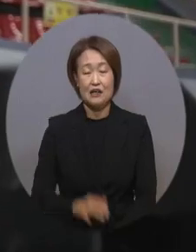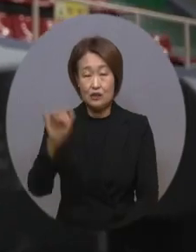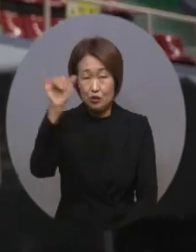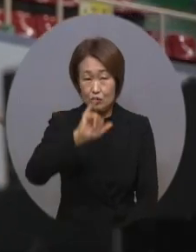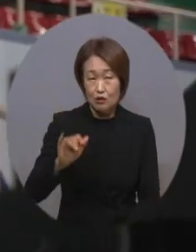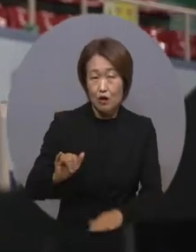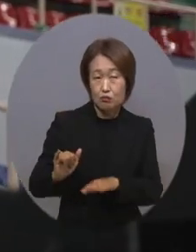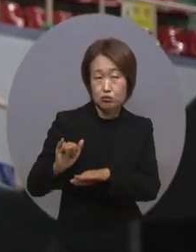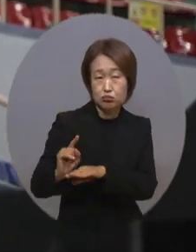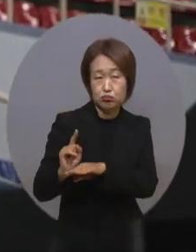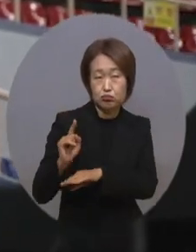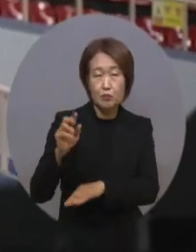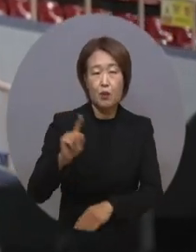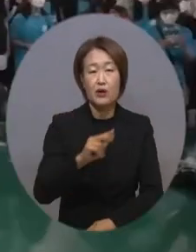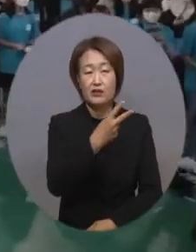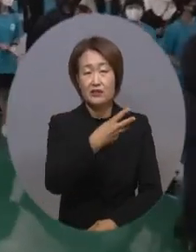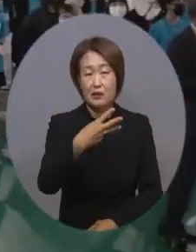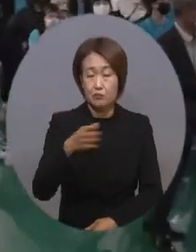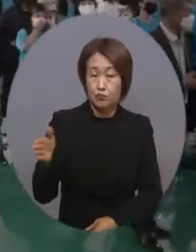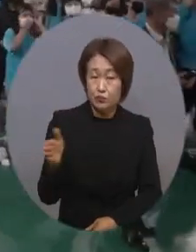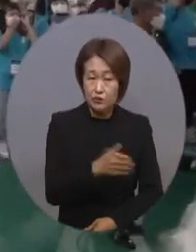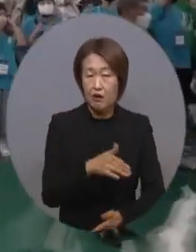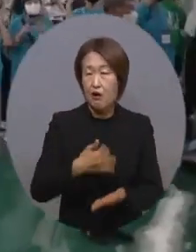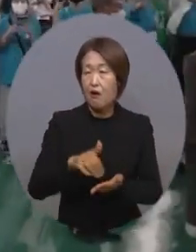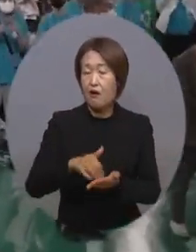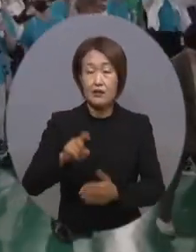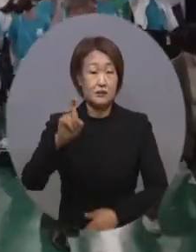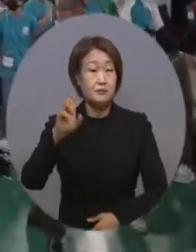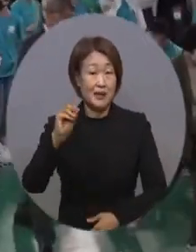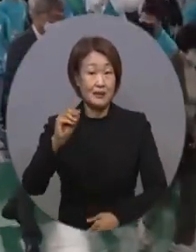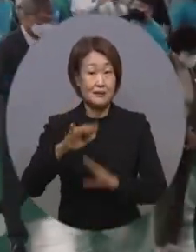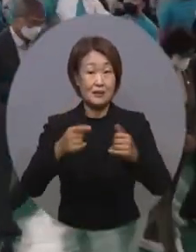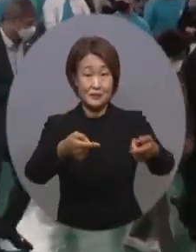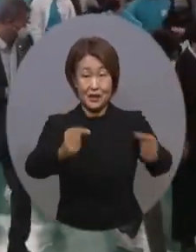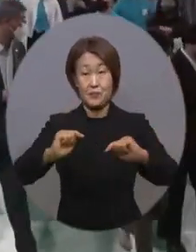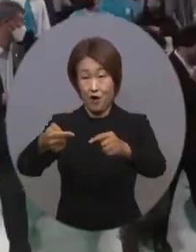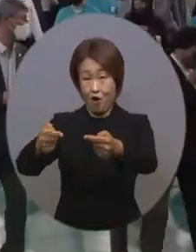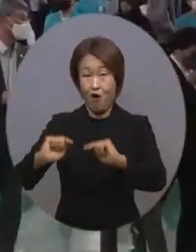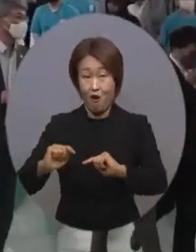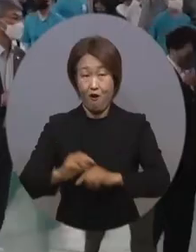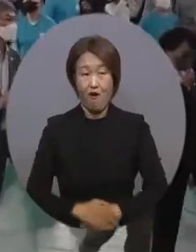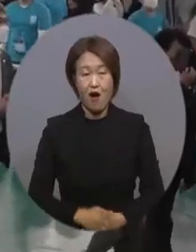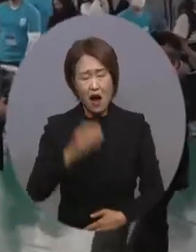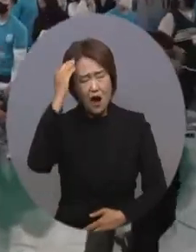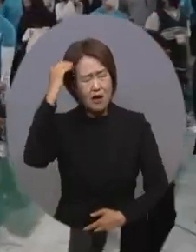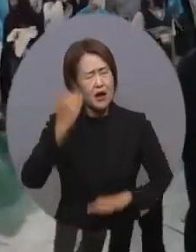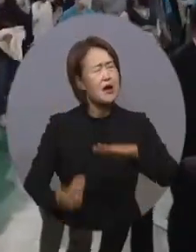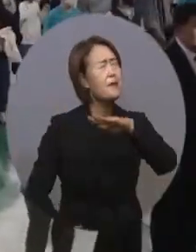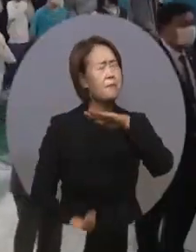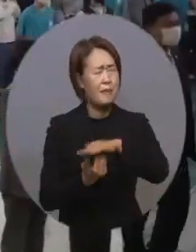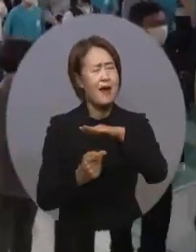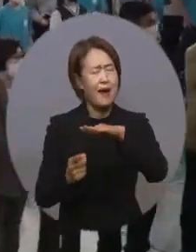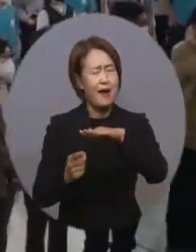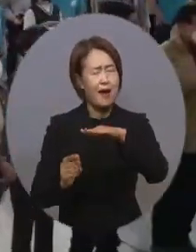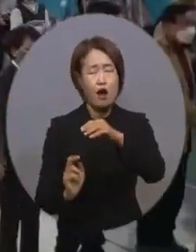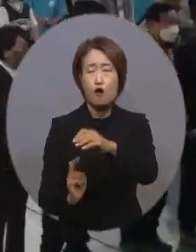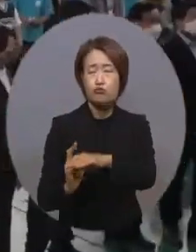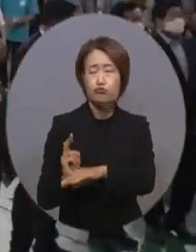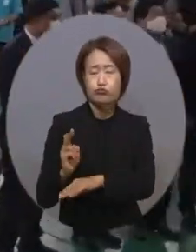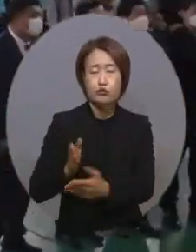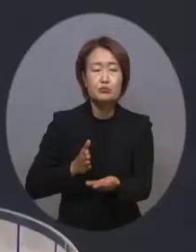지난 2003년부터 지금까지 누적 10만명 이상이 참여해온 국내 최대 규모 항공우주분야